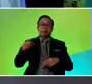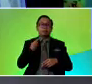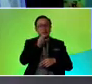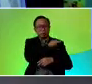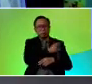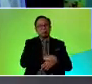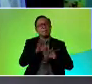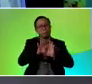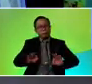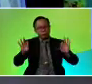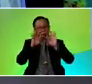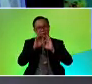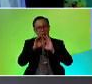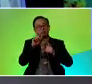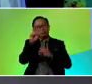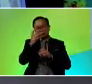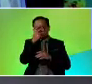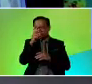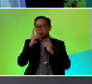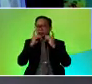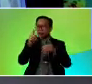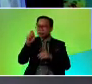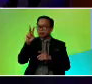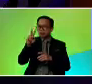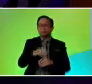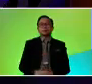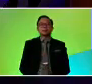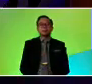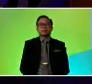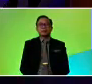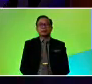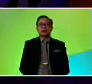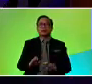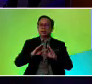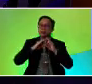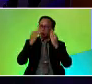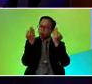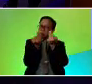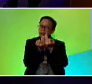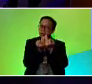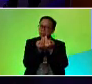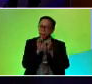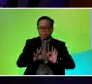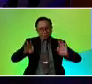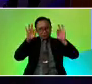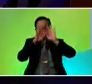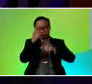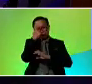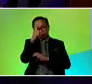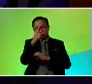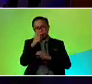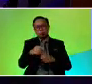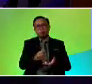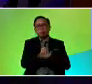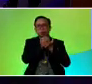jadi jangan lupa untuk tengok TV juga oke dekat sini adalah kelompok quage memainkan peranan penting baik